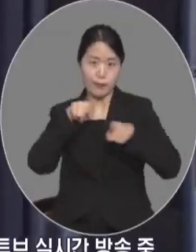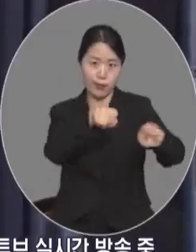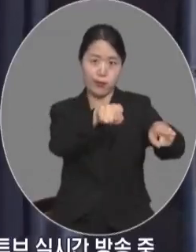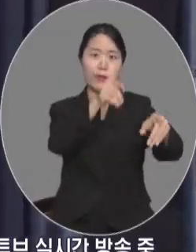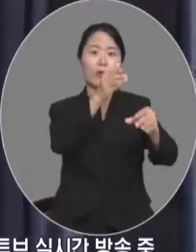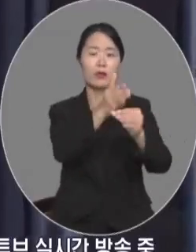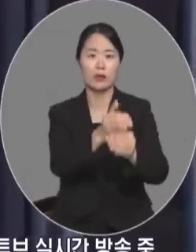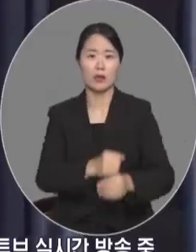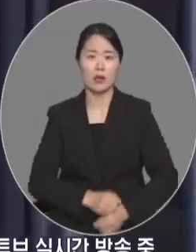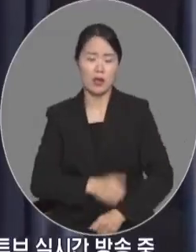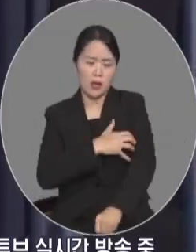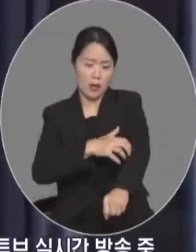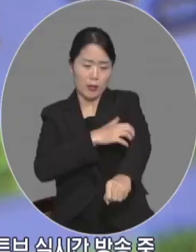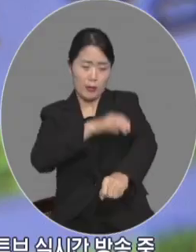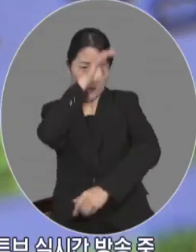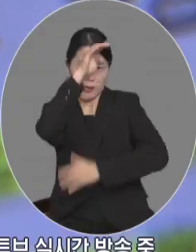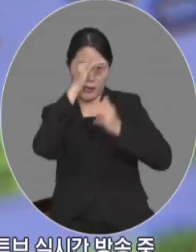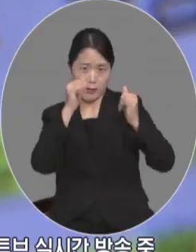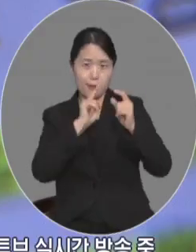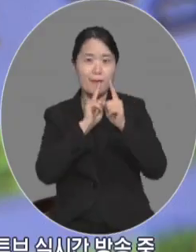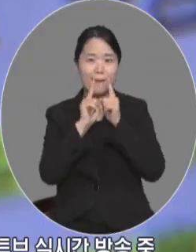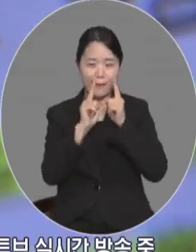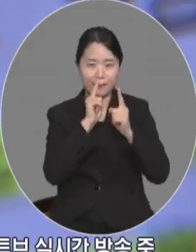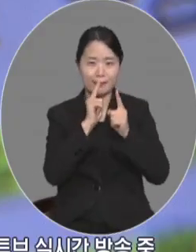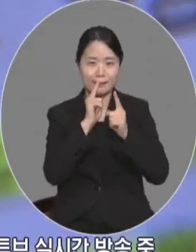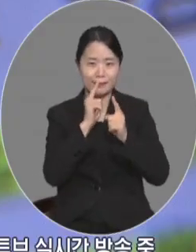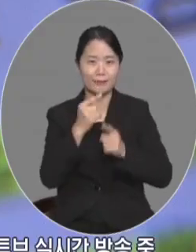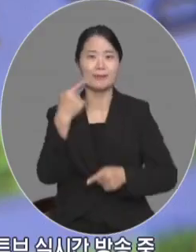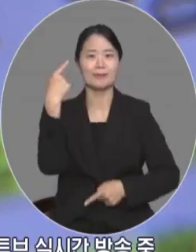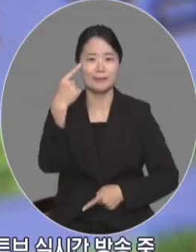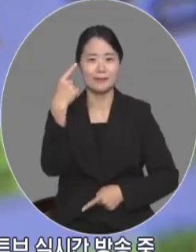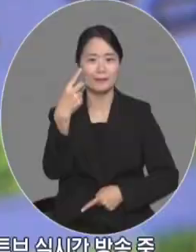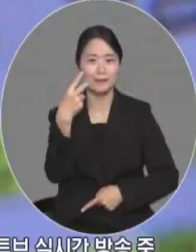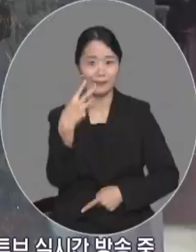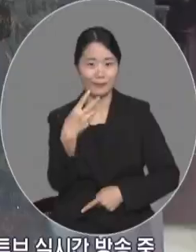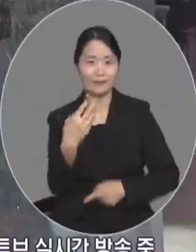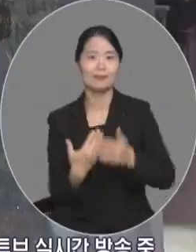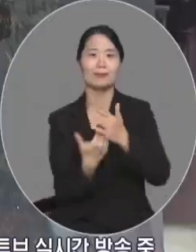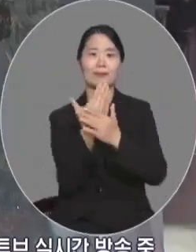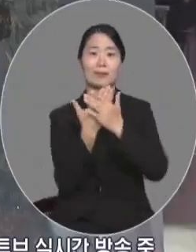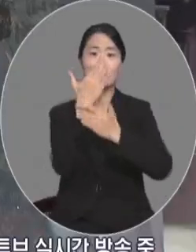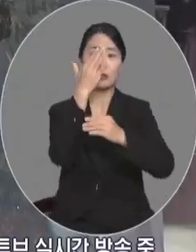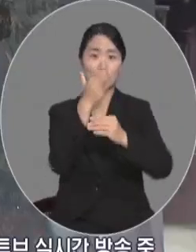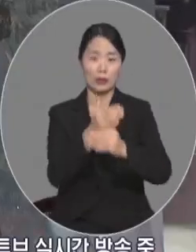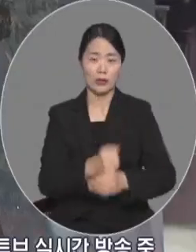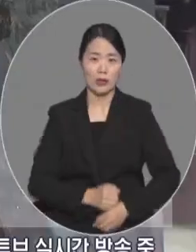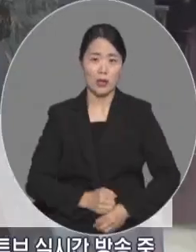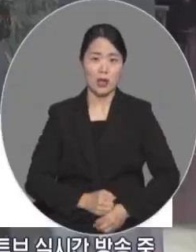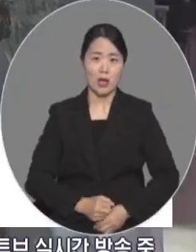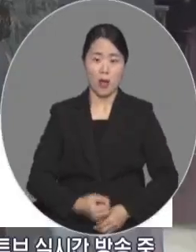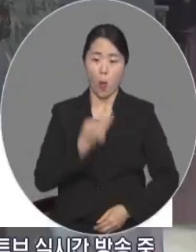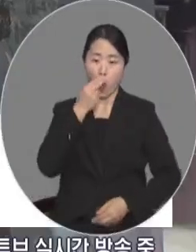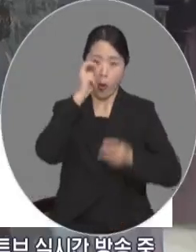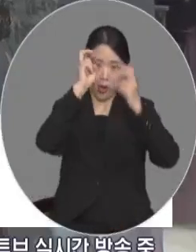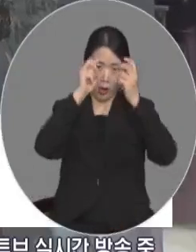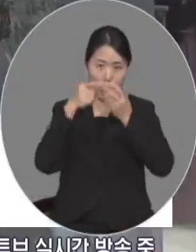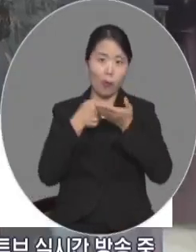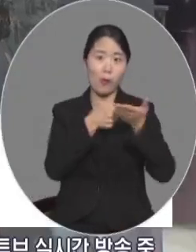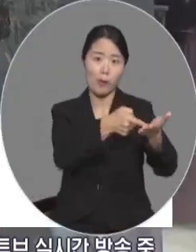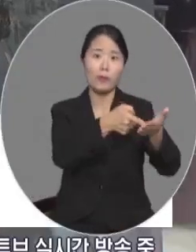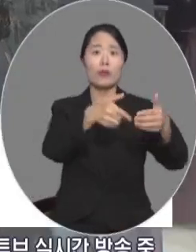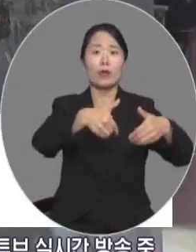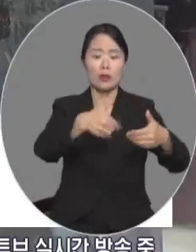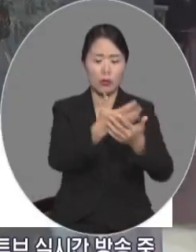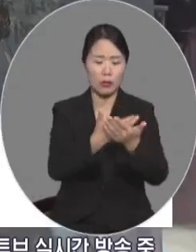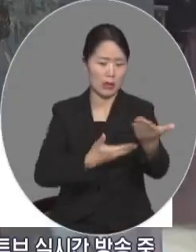그러는 와중에 불편을 토로하는 환자들의 목소리가 하나둘 나오고 있습니다. 보험사 청구를 해야 될 거 아니에요, 저도. 그런 서류가